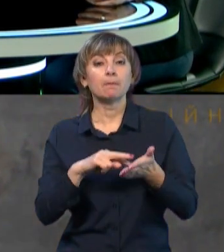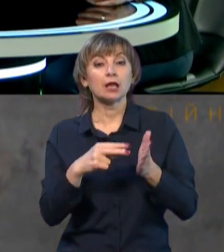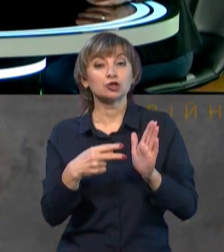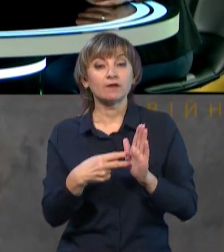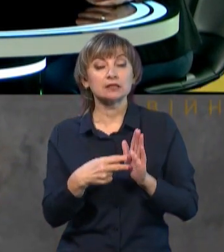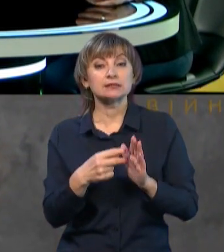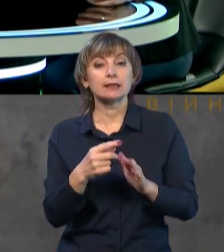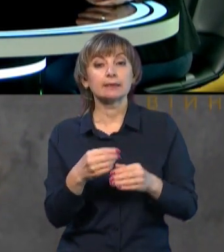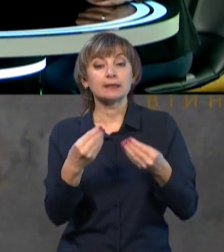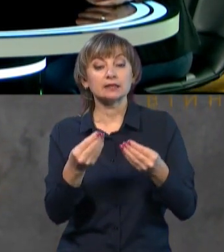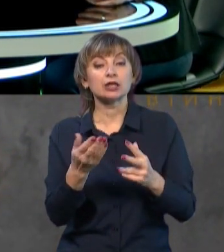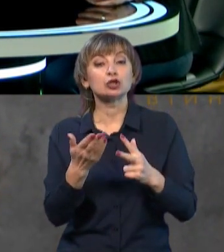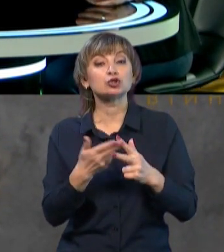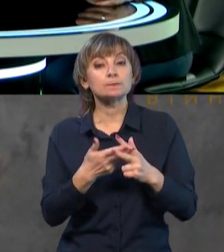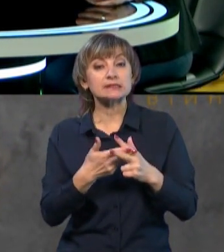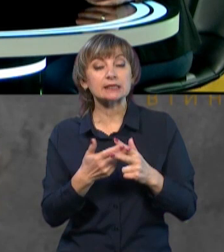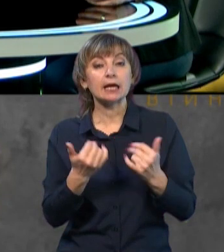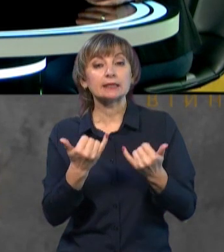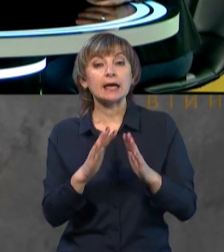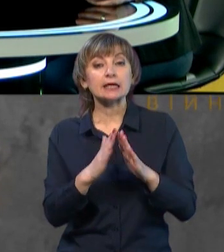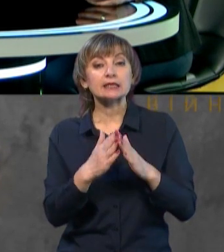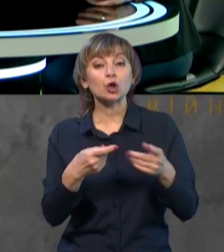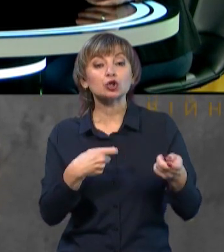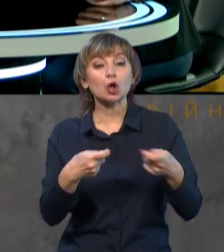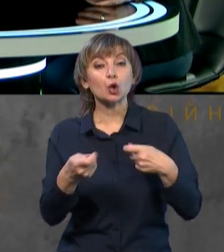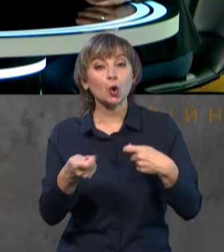планувалося надання субсидій для книготорговців,